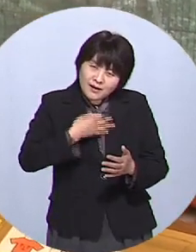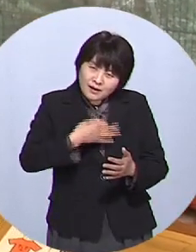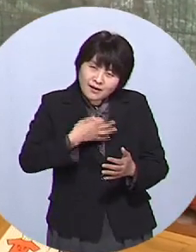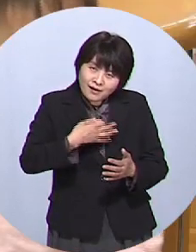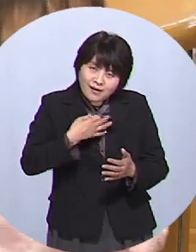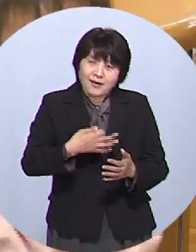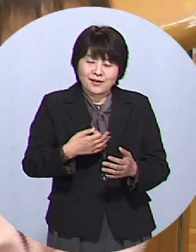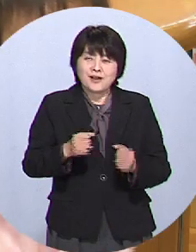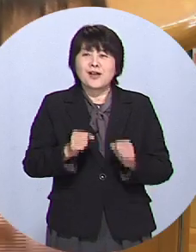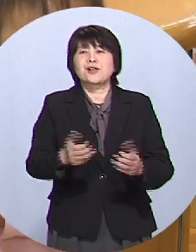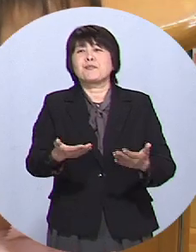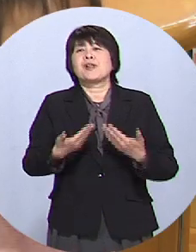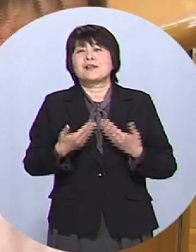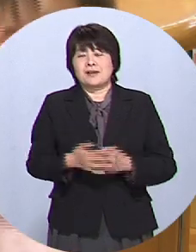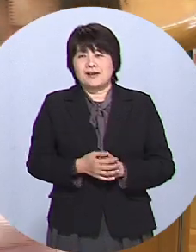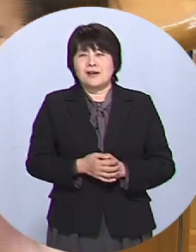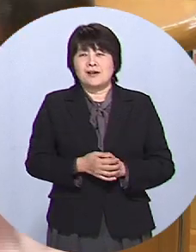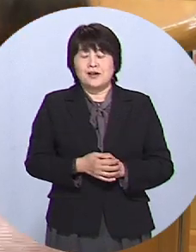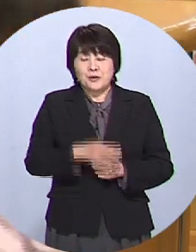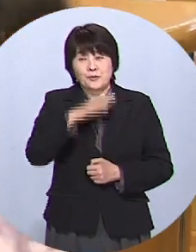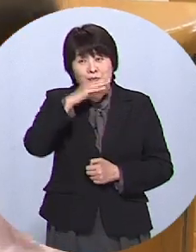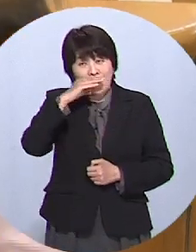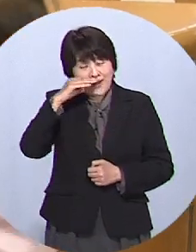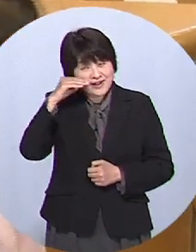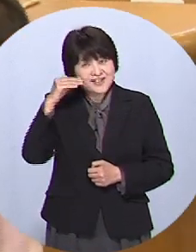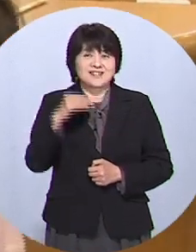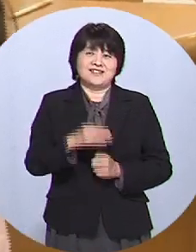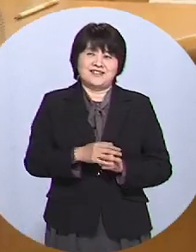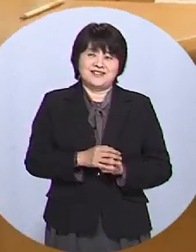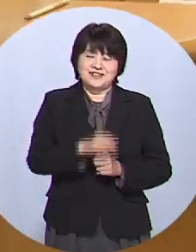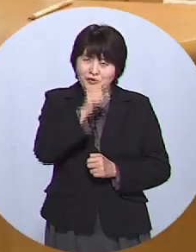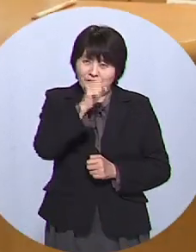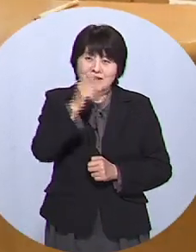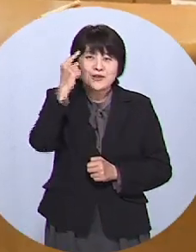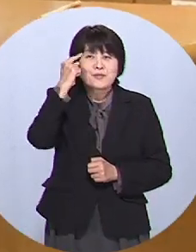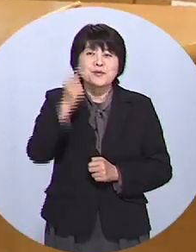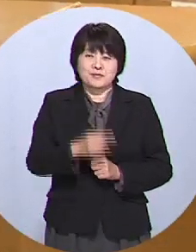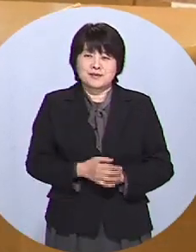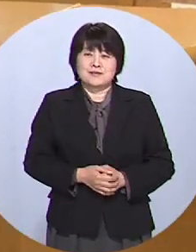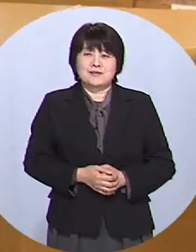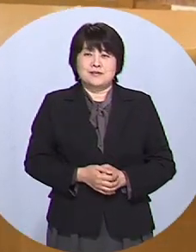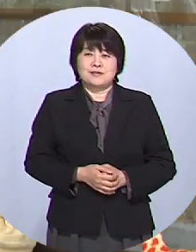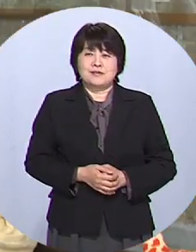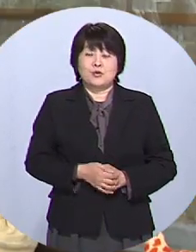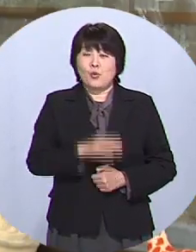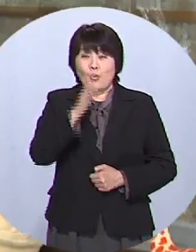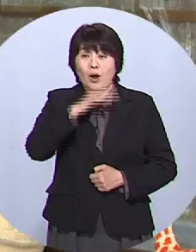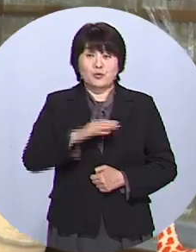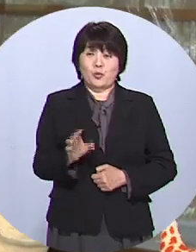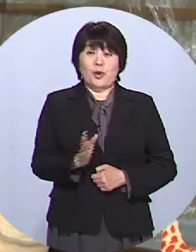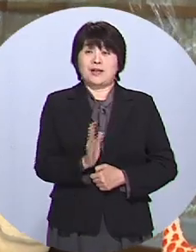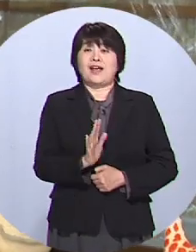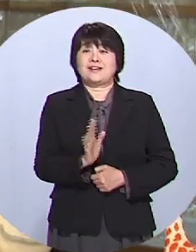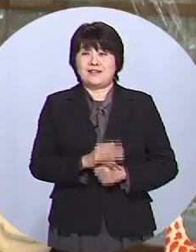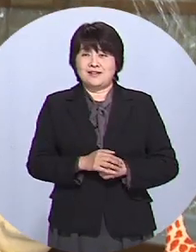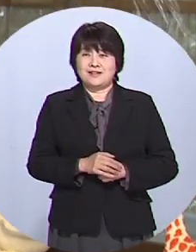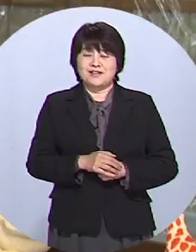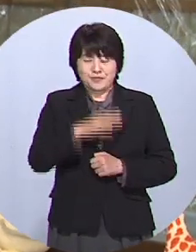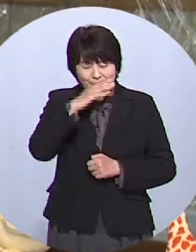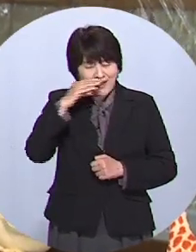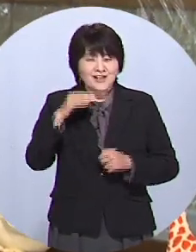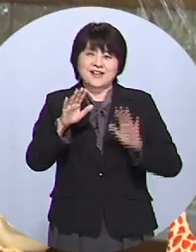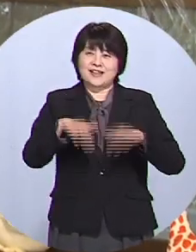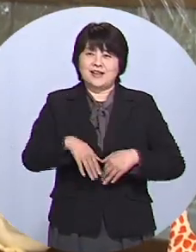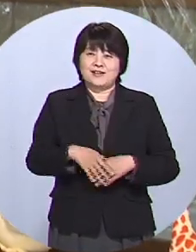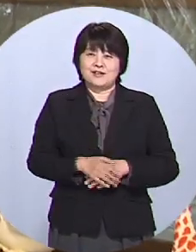ただいているので大変素晴らしい読み聞かせだったと思います。悪いところがないぐらい本当に素晴らしかった